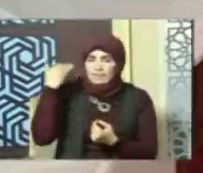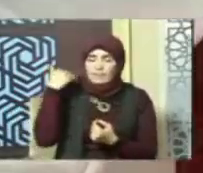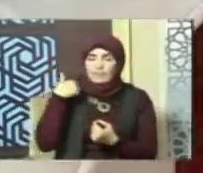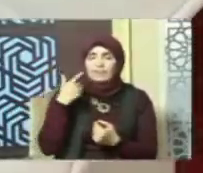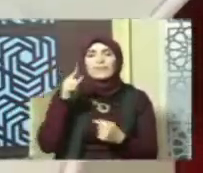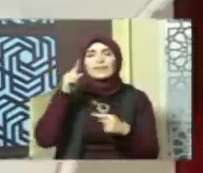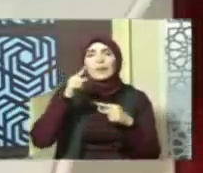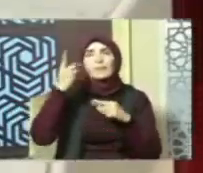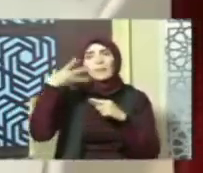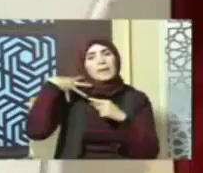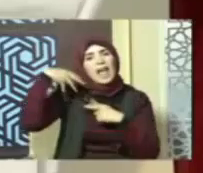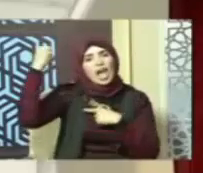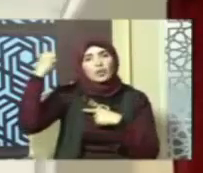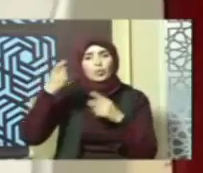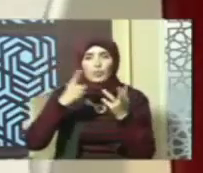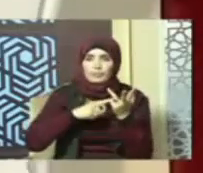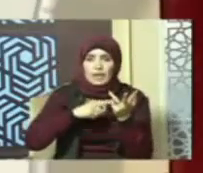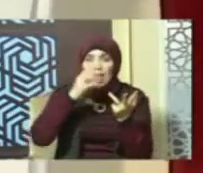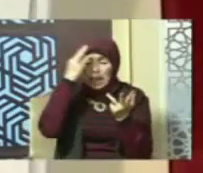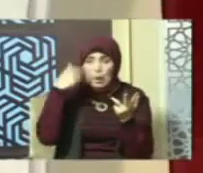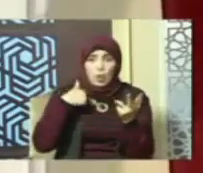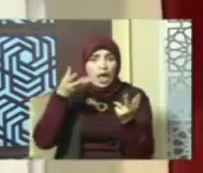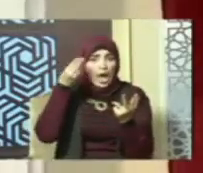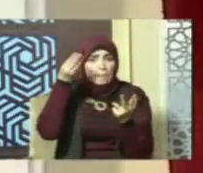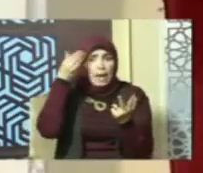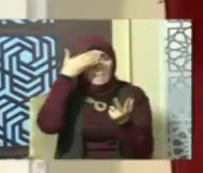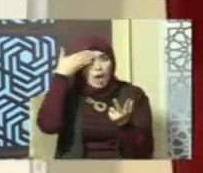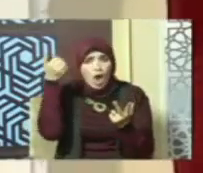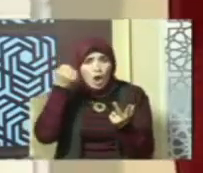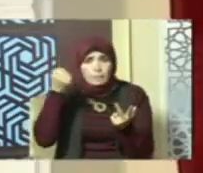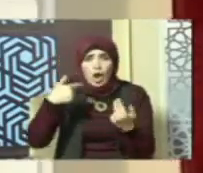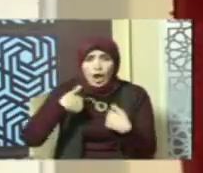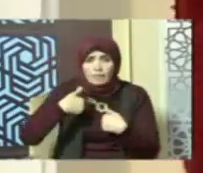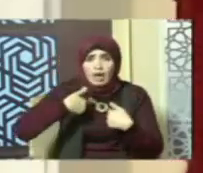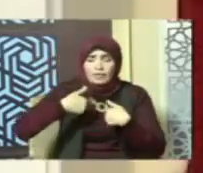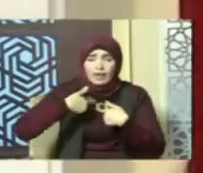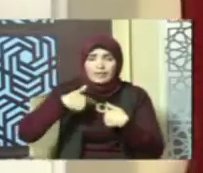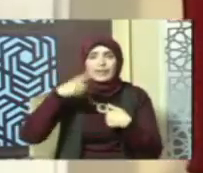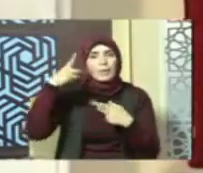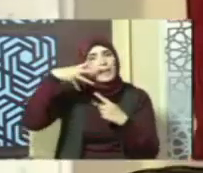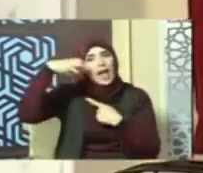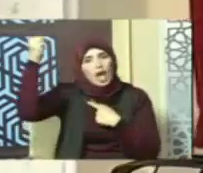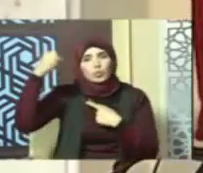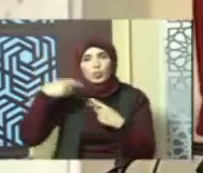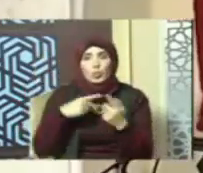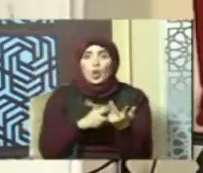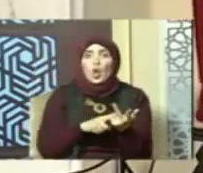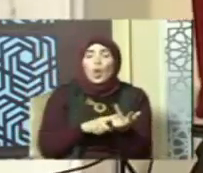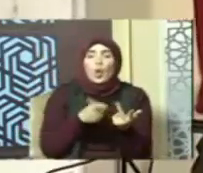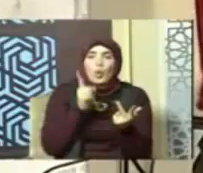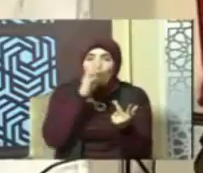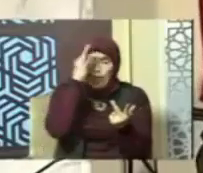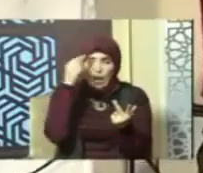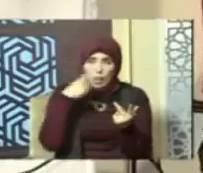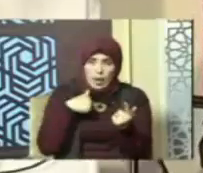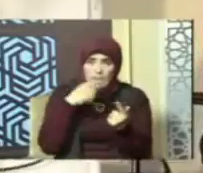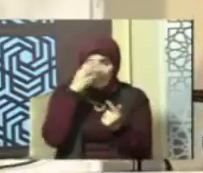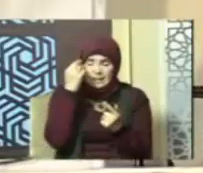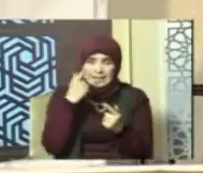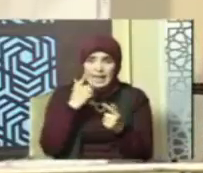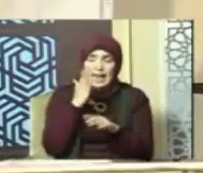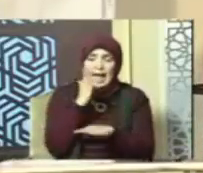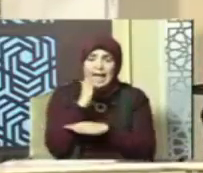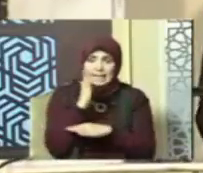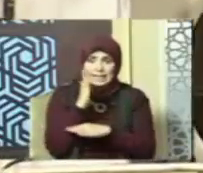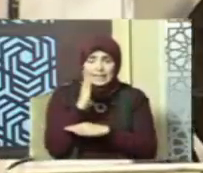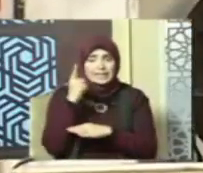على علمه ضل، ومن اعتمد على سلطانه ذل، ومن اعتمد على عقله